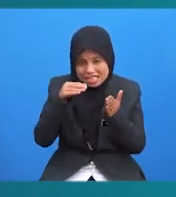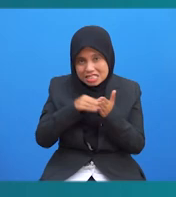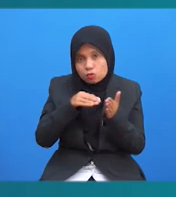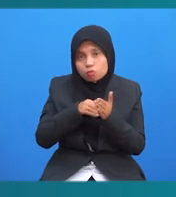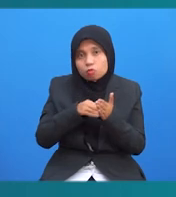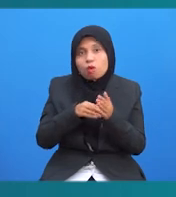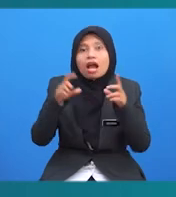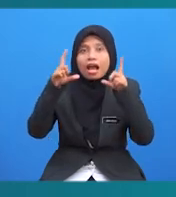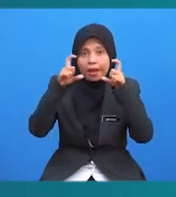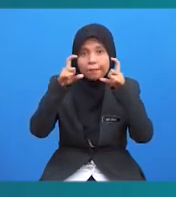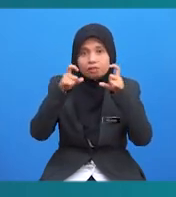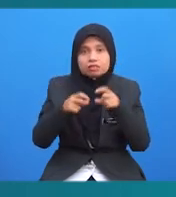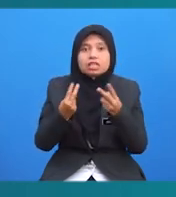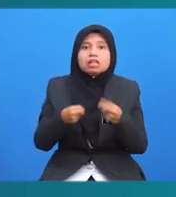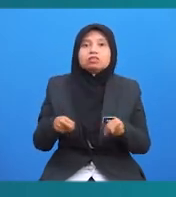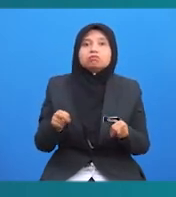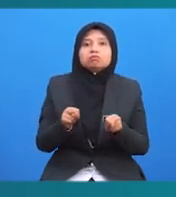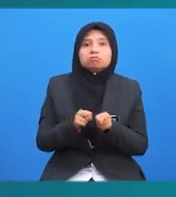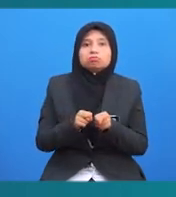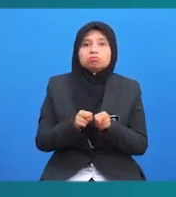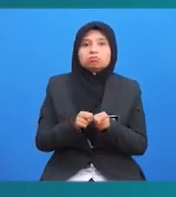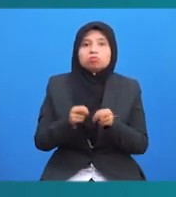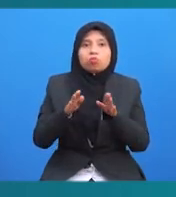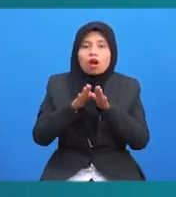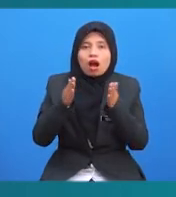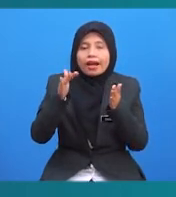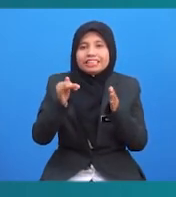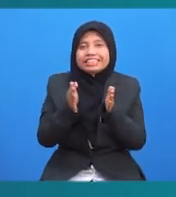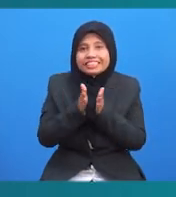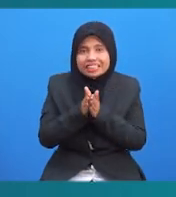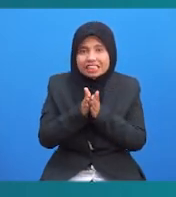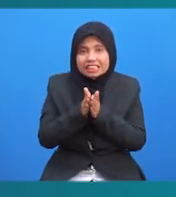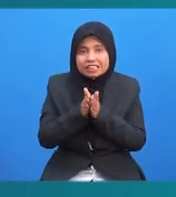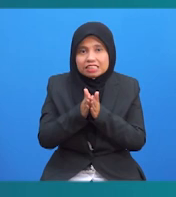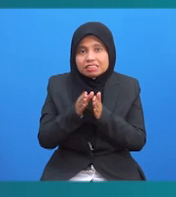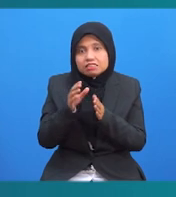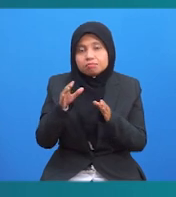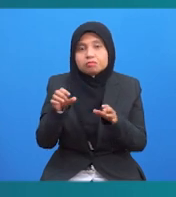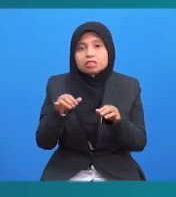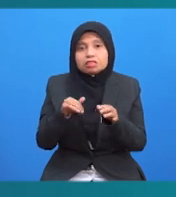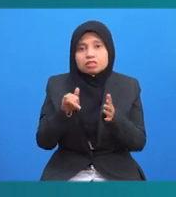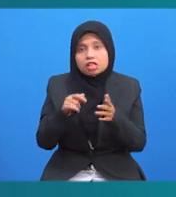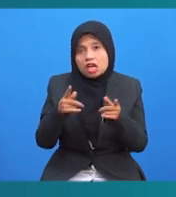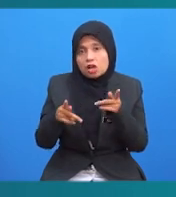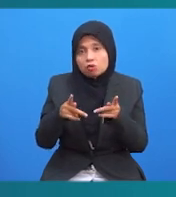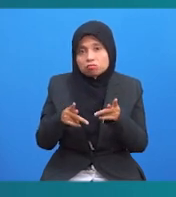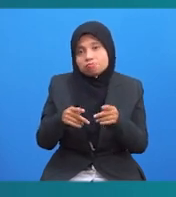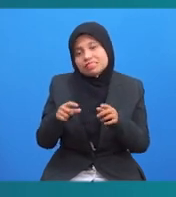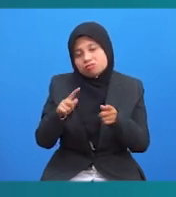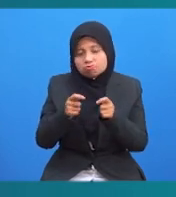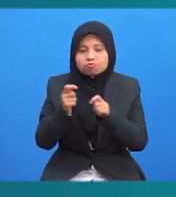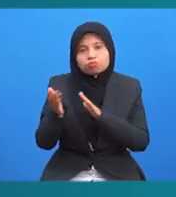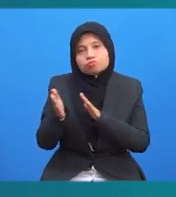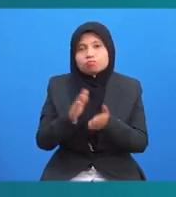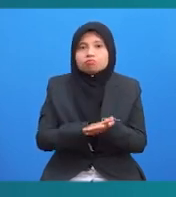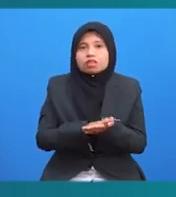Nilai aperture yang besar menunjukkan bukaan yang kecil. dan begitu jugalah sebaliknya.